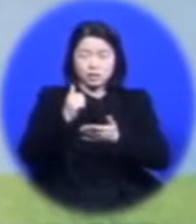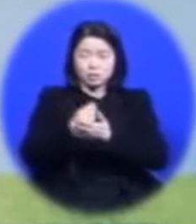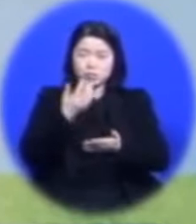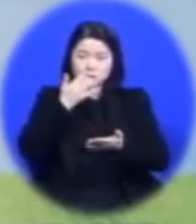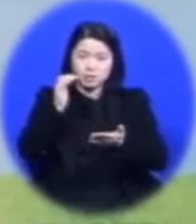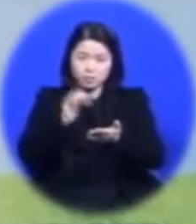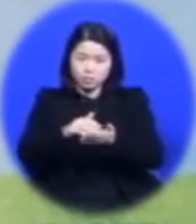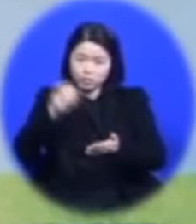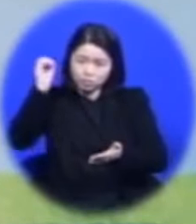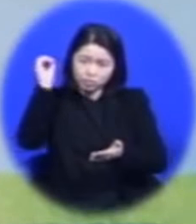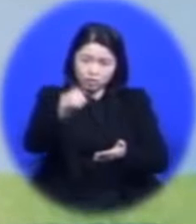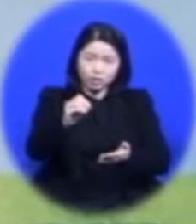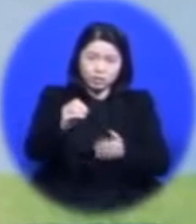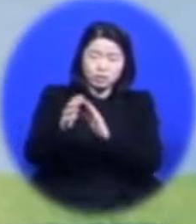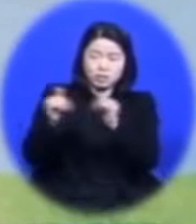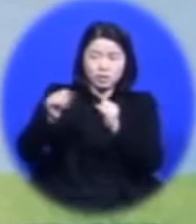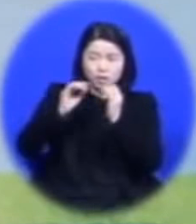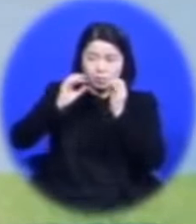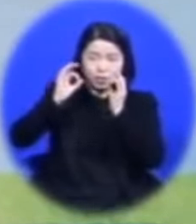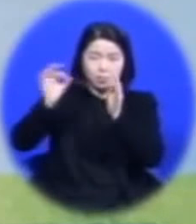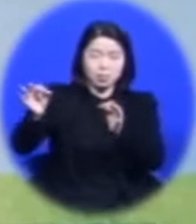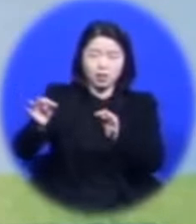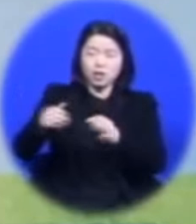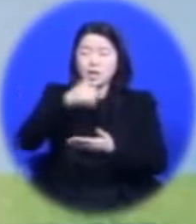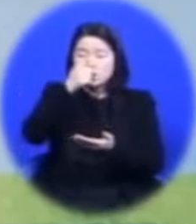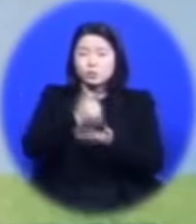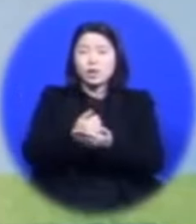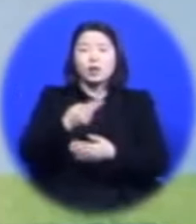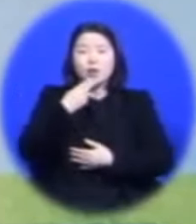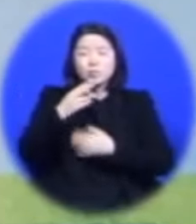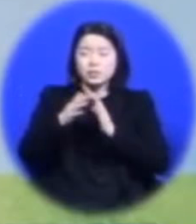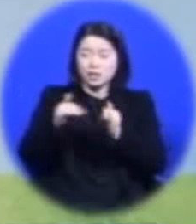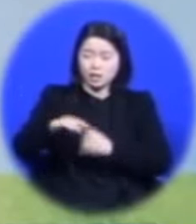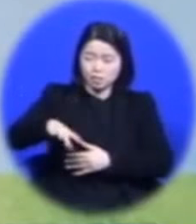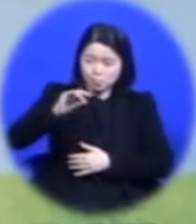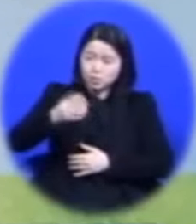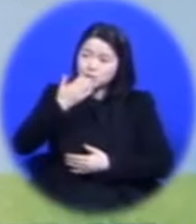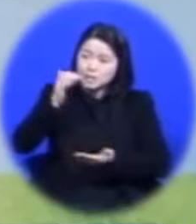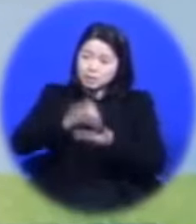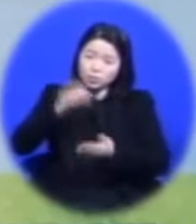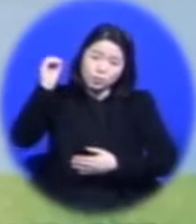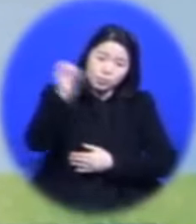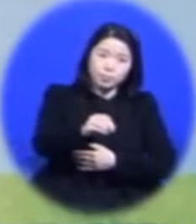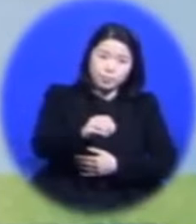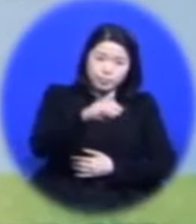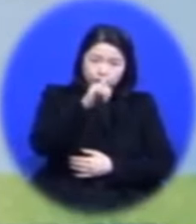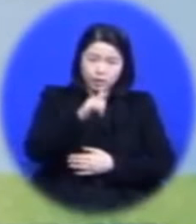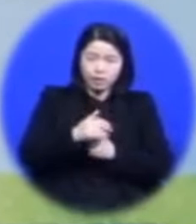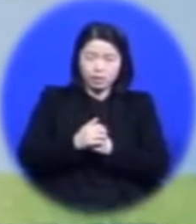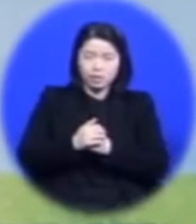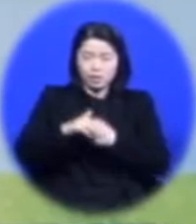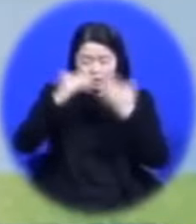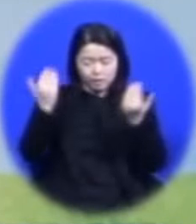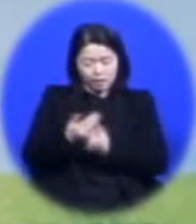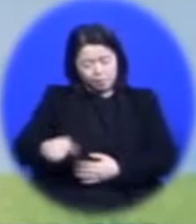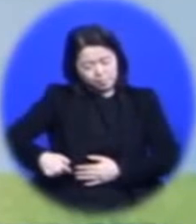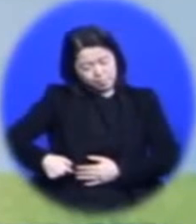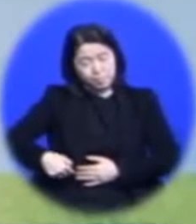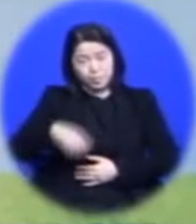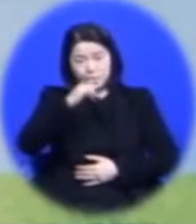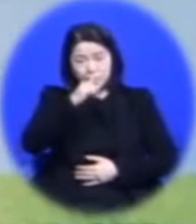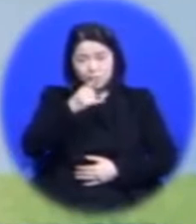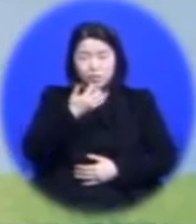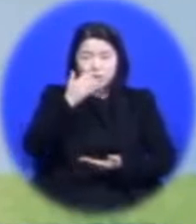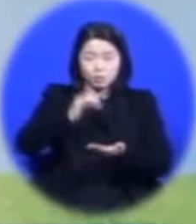사람들에게 말했어요 죄 없는 자가 먼저 돌로 치라 다 양심의 가책을 받고 돌